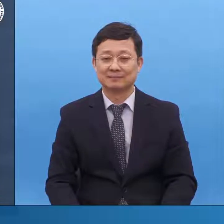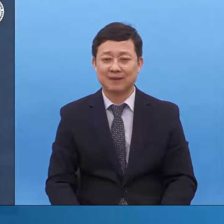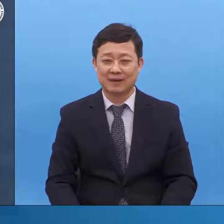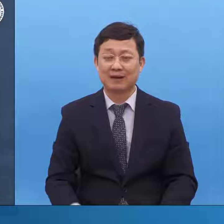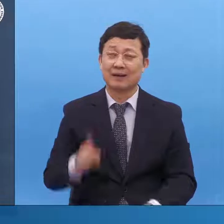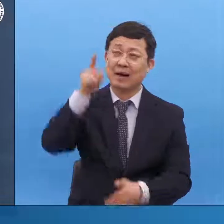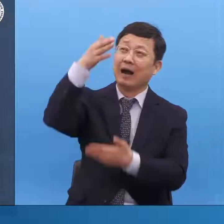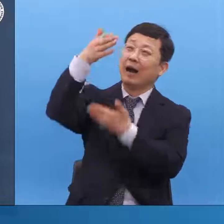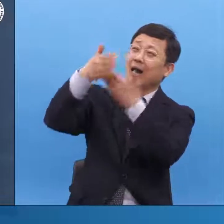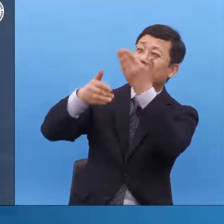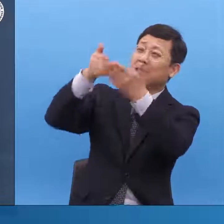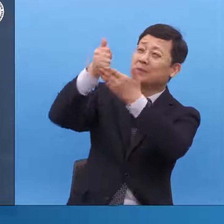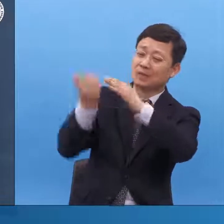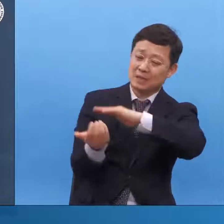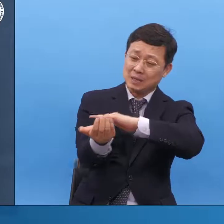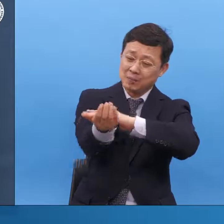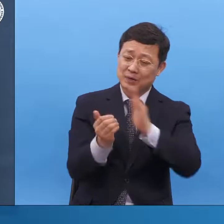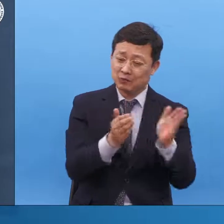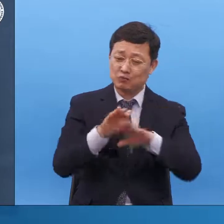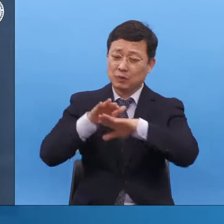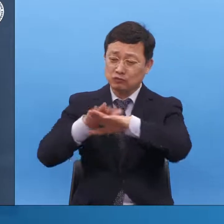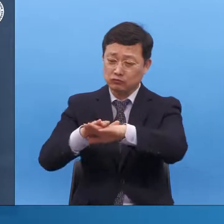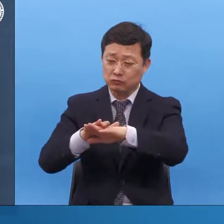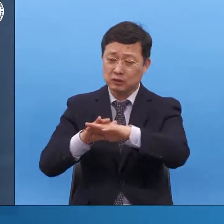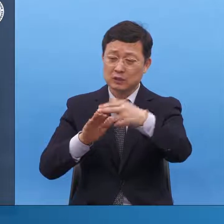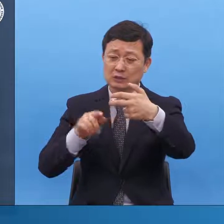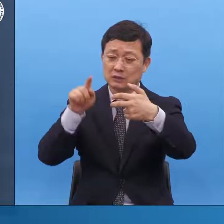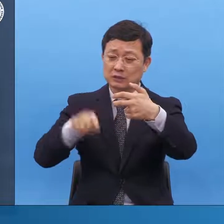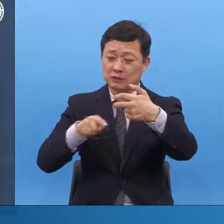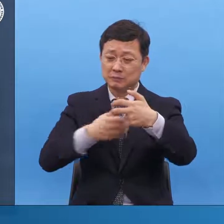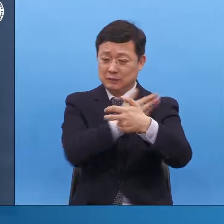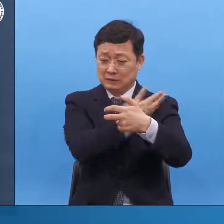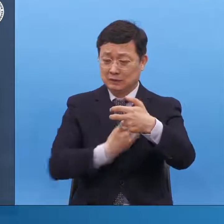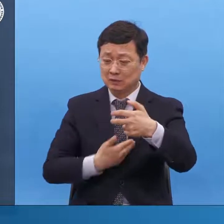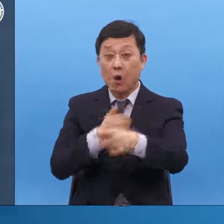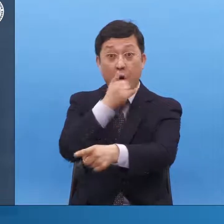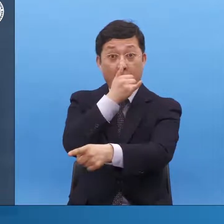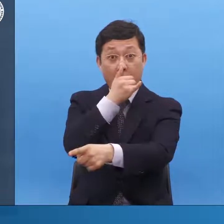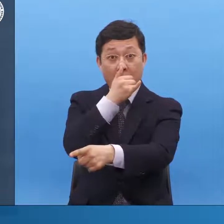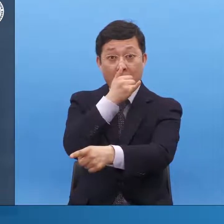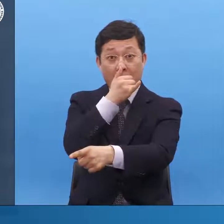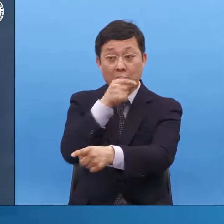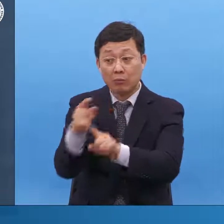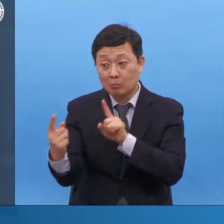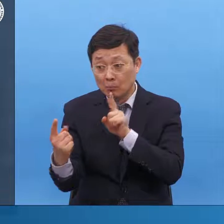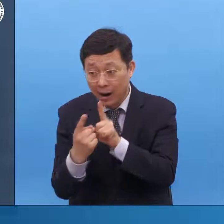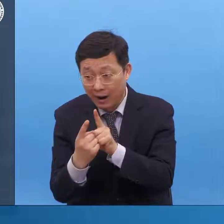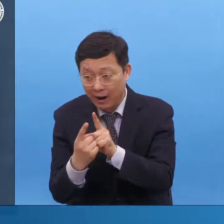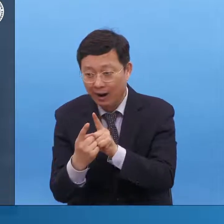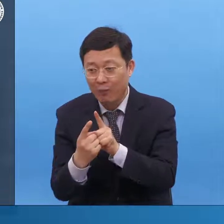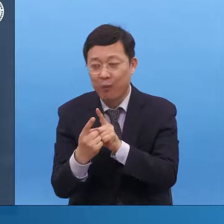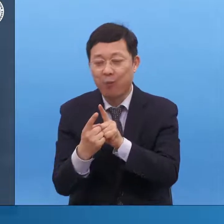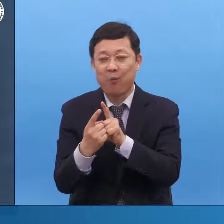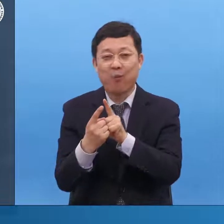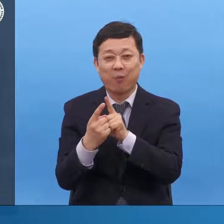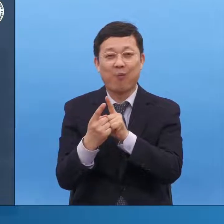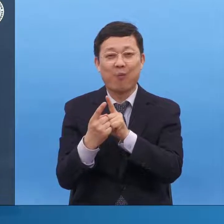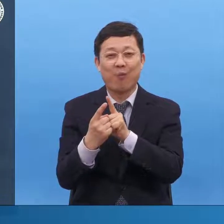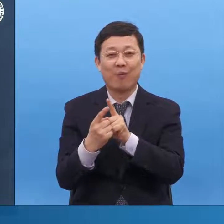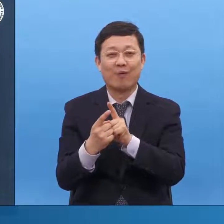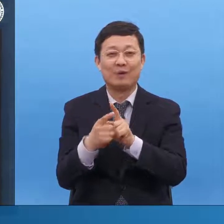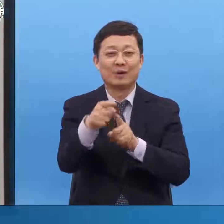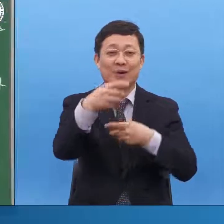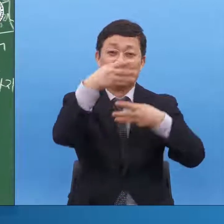하나님이 준비해 놓은 제자들이다. It's the disciples God has prepared. 이러면 여러분들 렘넌트 여러분과 흩어진